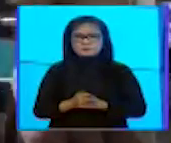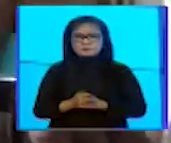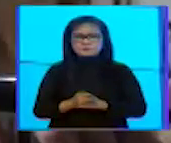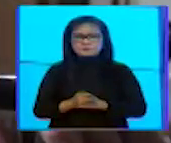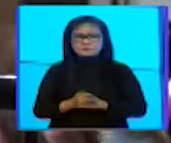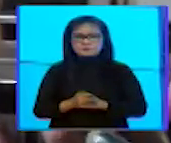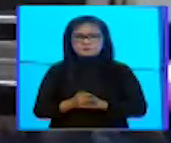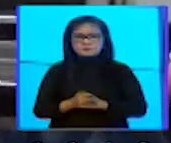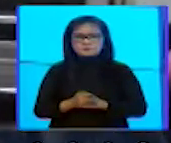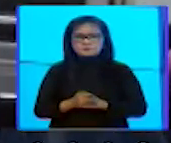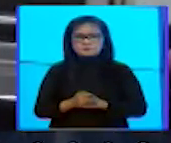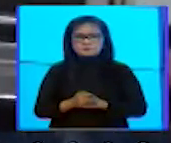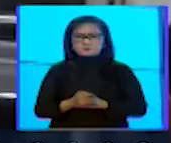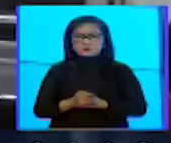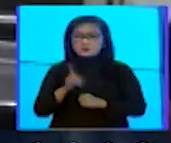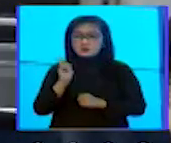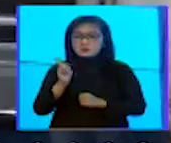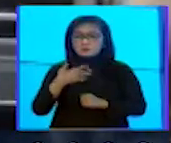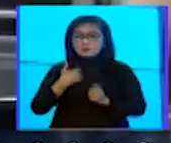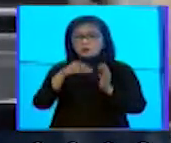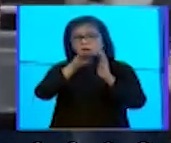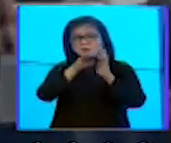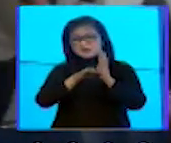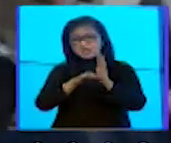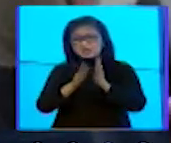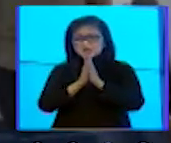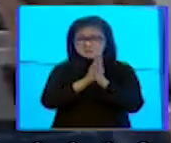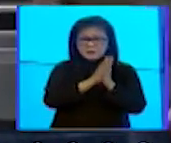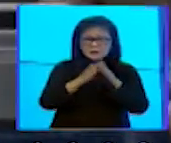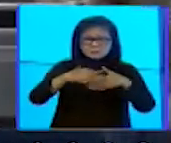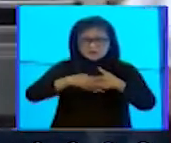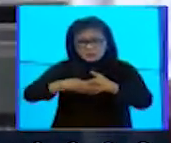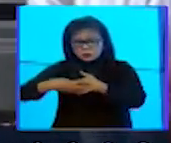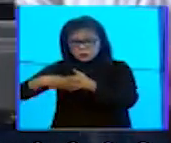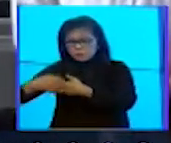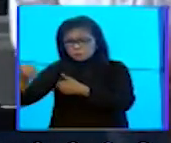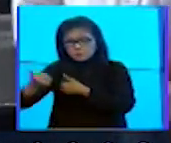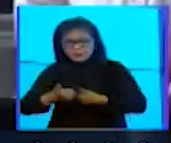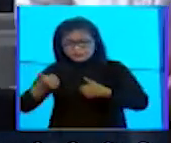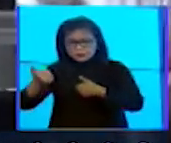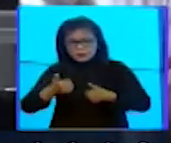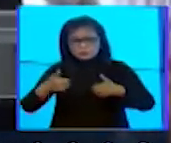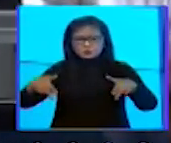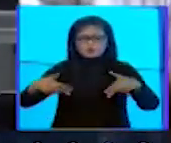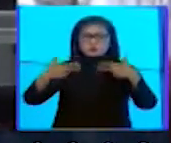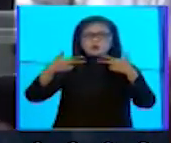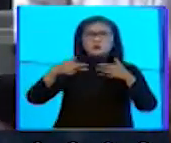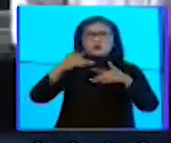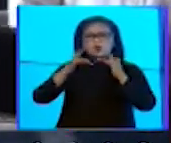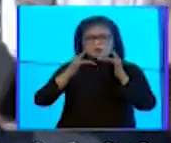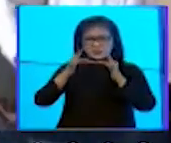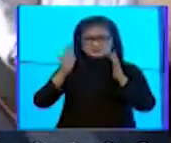Kami minta silaturahmi Lebaran tetap bersilaturahmi secara vidcon atau Zoom atau video call secara